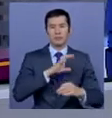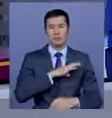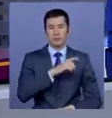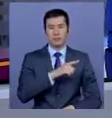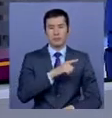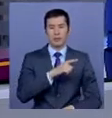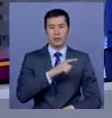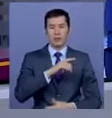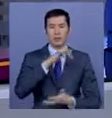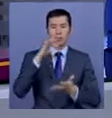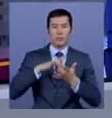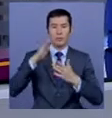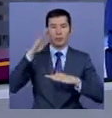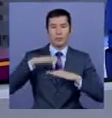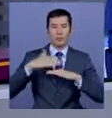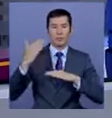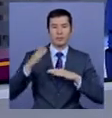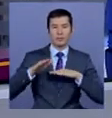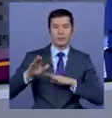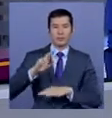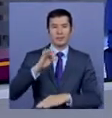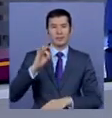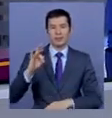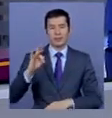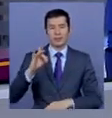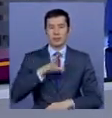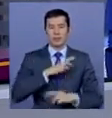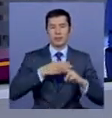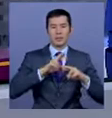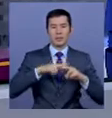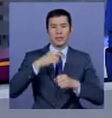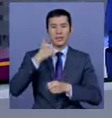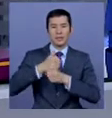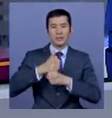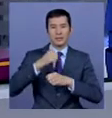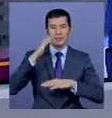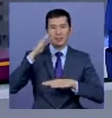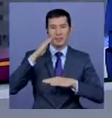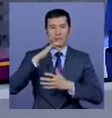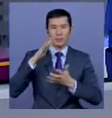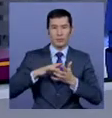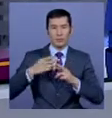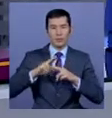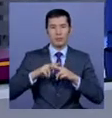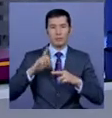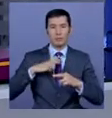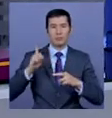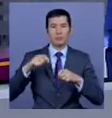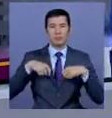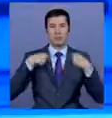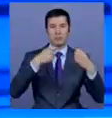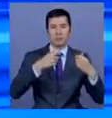әкімі орынбасарының кеңесшісі Данияр Алиев, шаһар басшысы Бақытжан Сағынтаевтың құттықтау сөзін оқып, гүл шоқтарын табыс